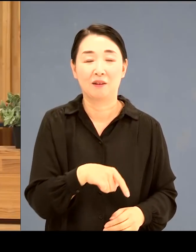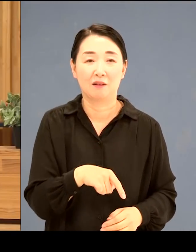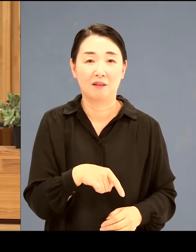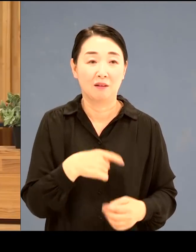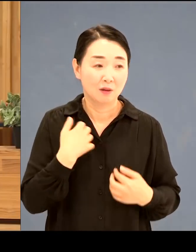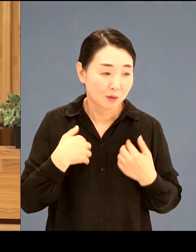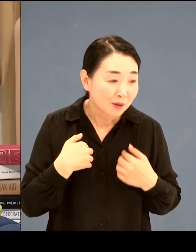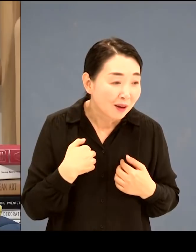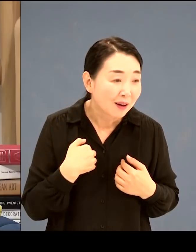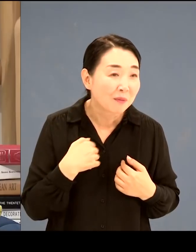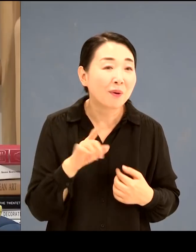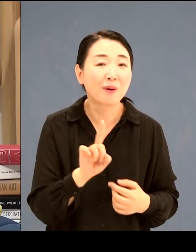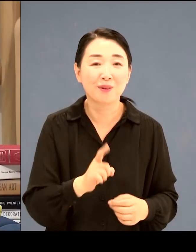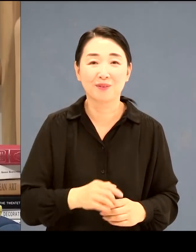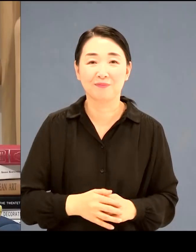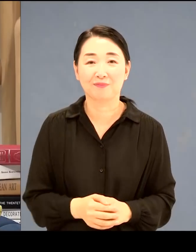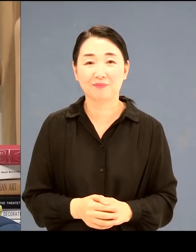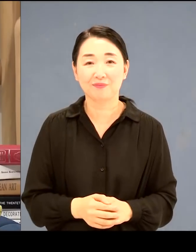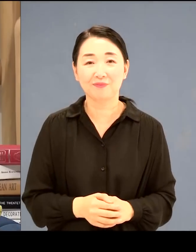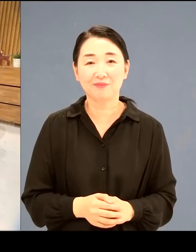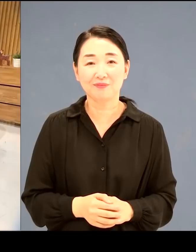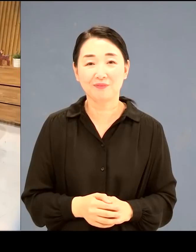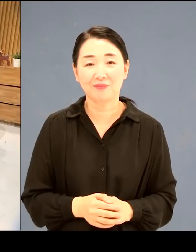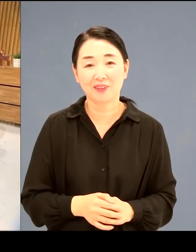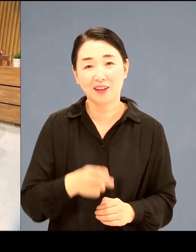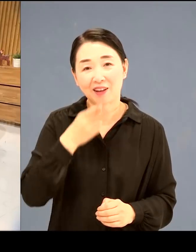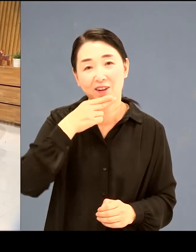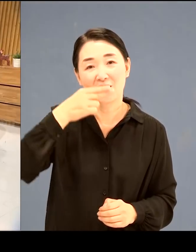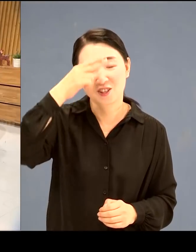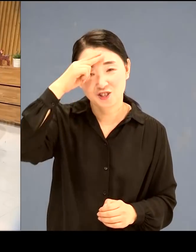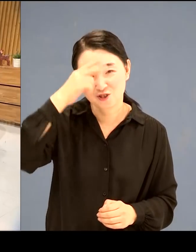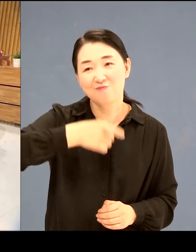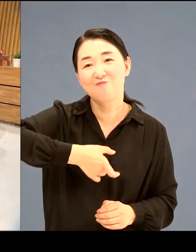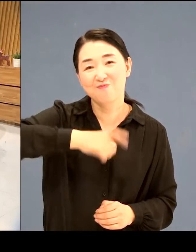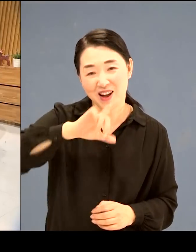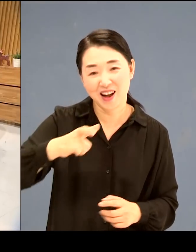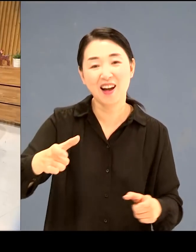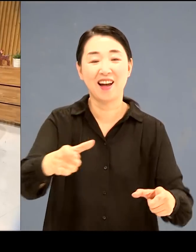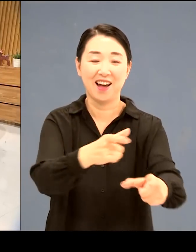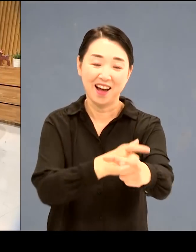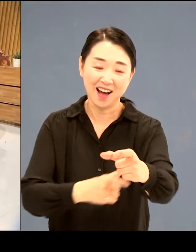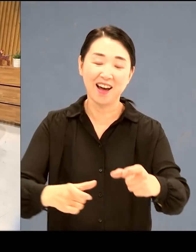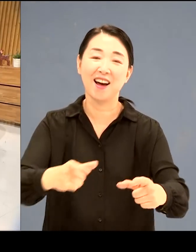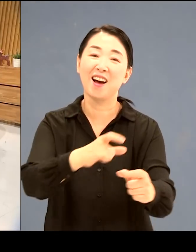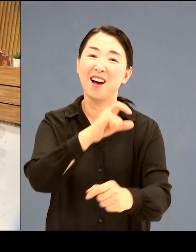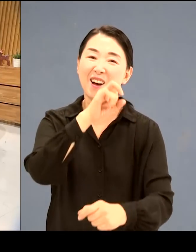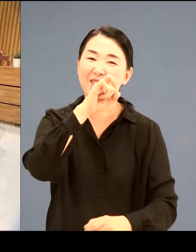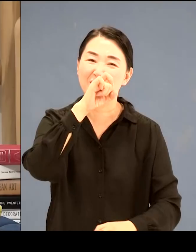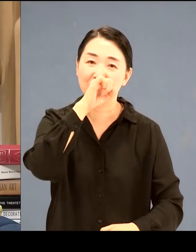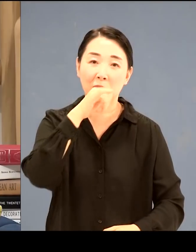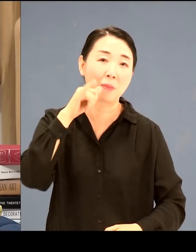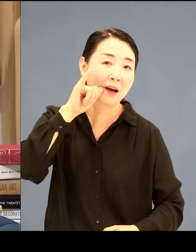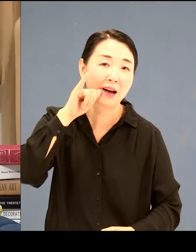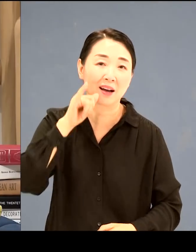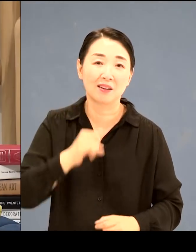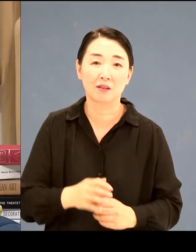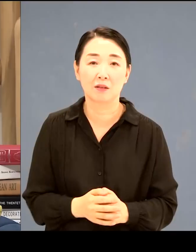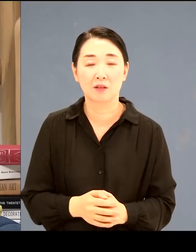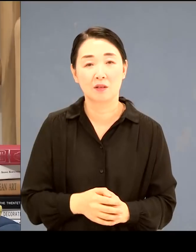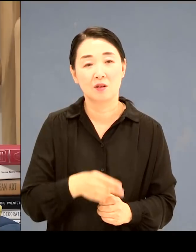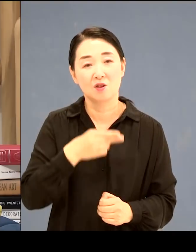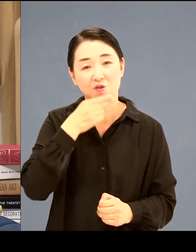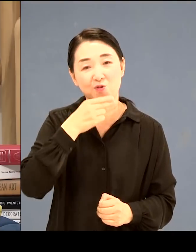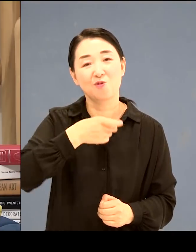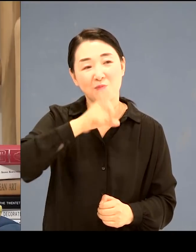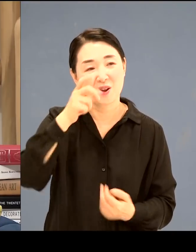어떤 게 좋던가요? 그 음주 가무 그러니까 네, 술 마시고 놀고